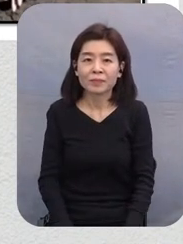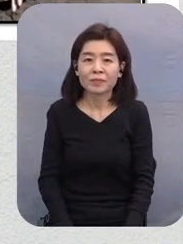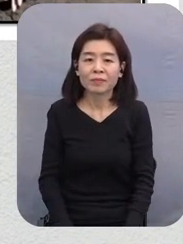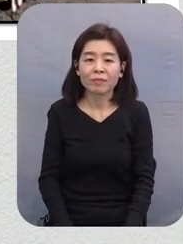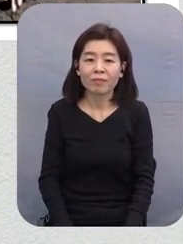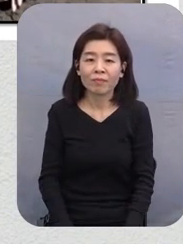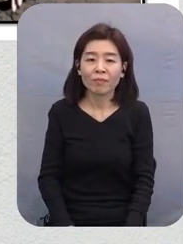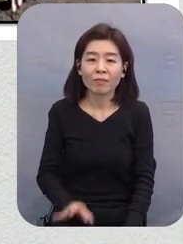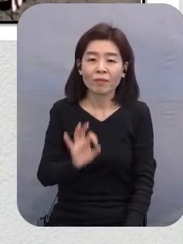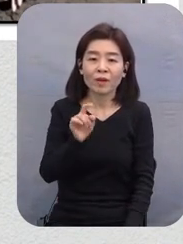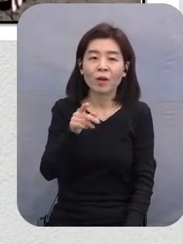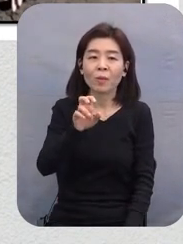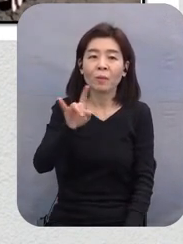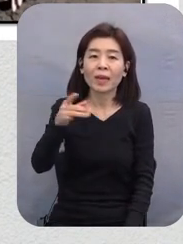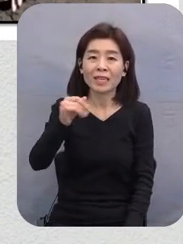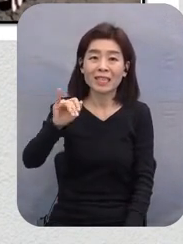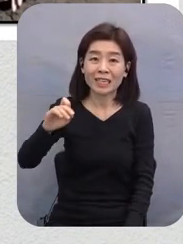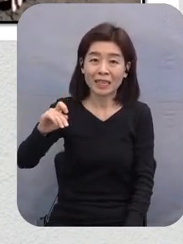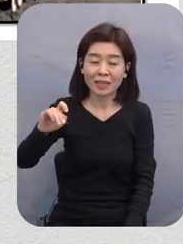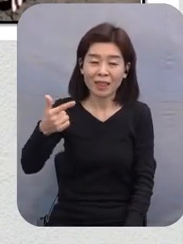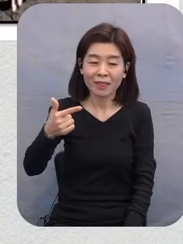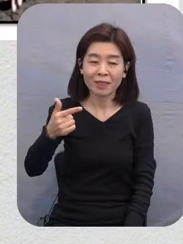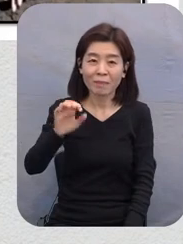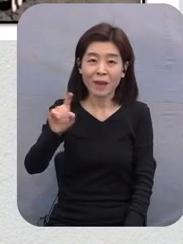아메리칸 파이 우리 원하지 않습니다.